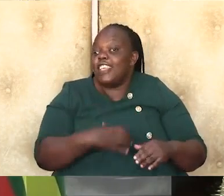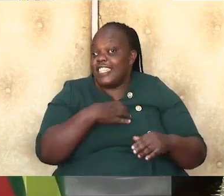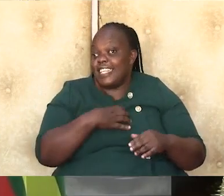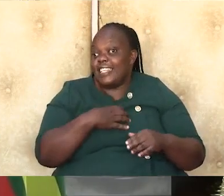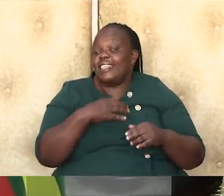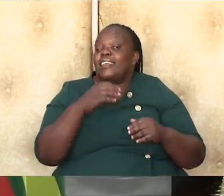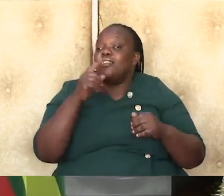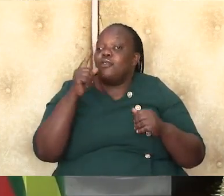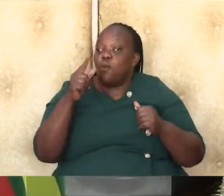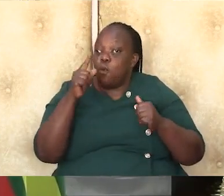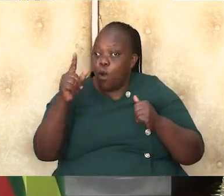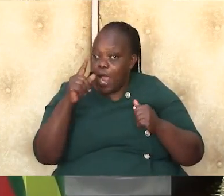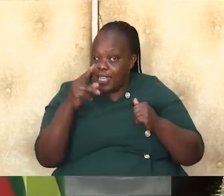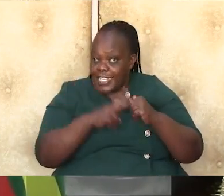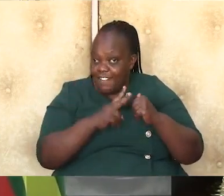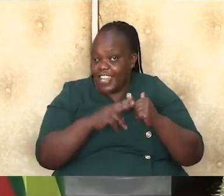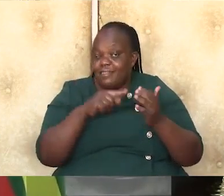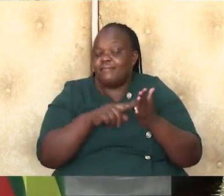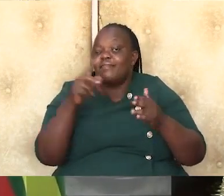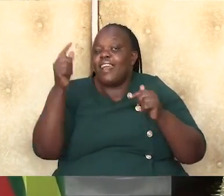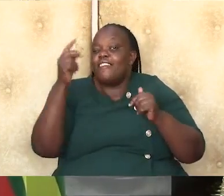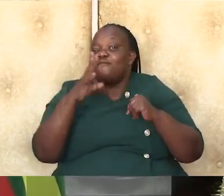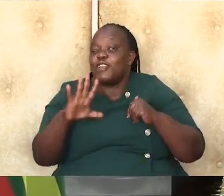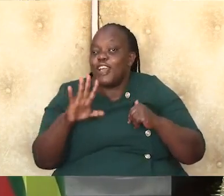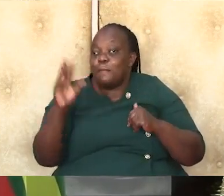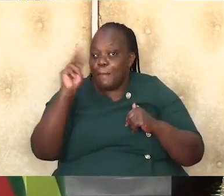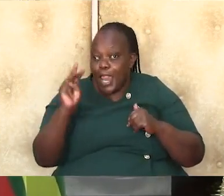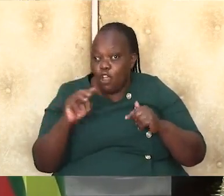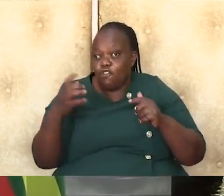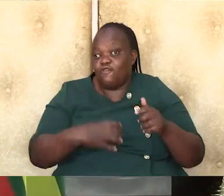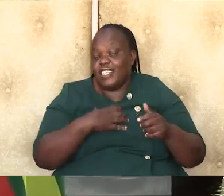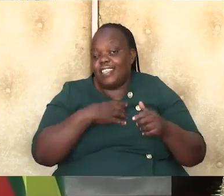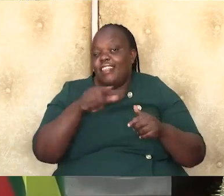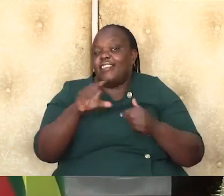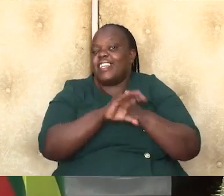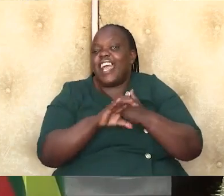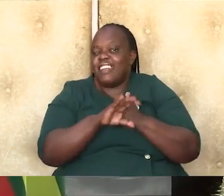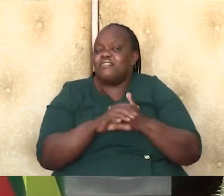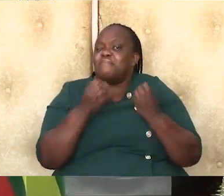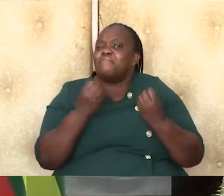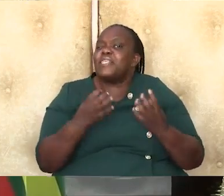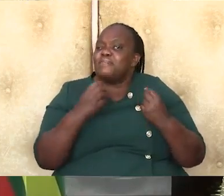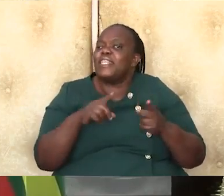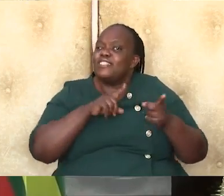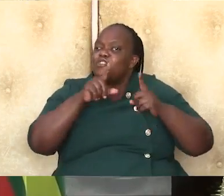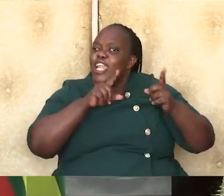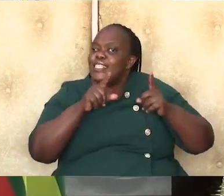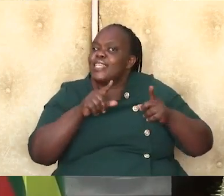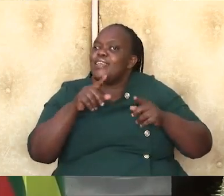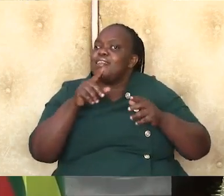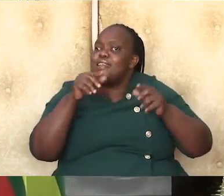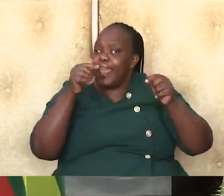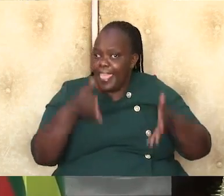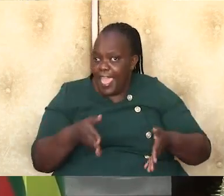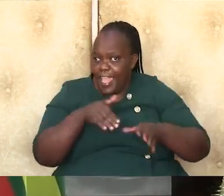milioni 7.5 waliwahi kutembea humu nchini mwaka uliopita, wakiwa ni watalii milioni 5.1 wakiwa